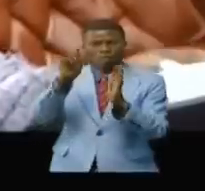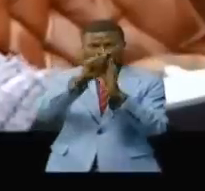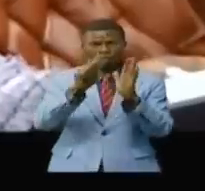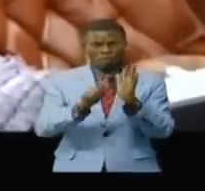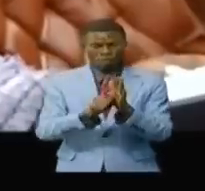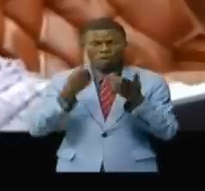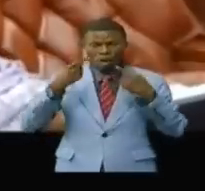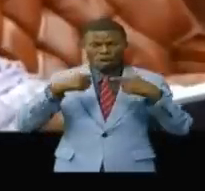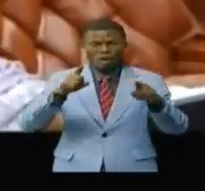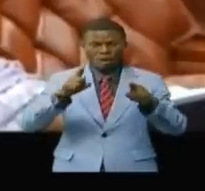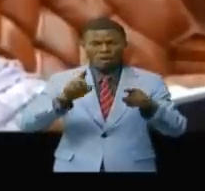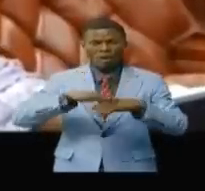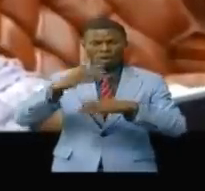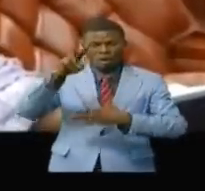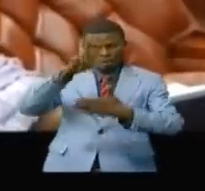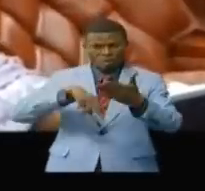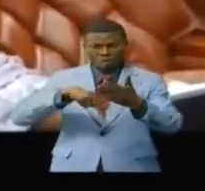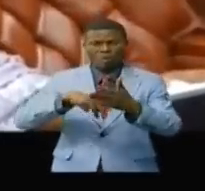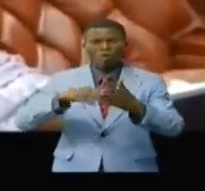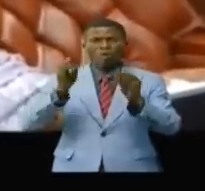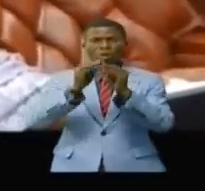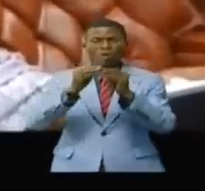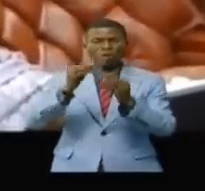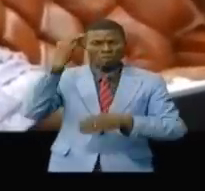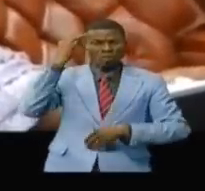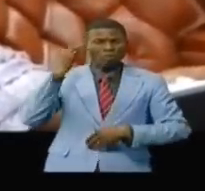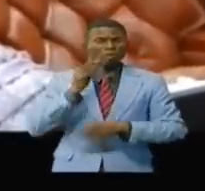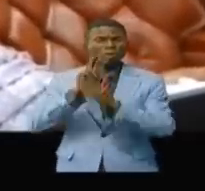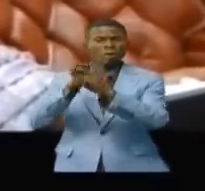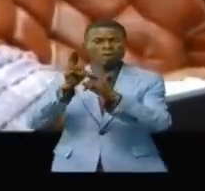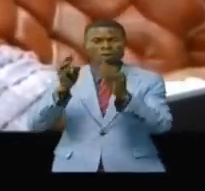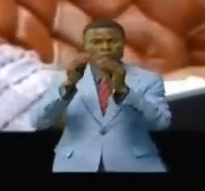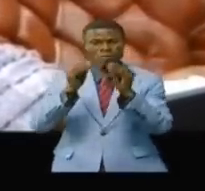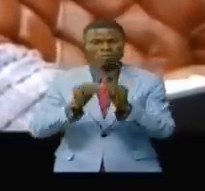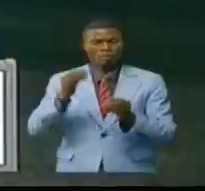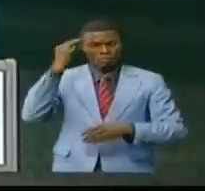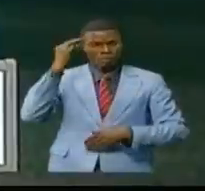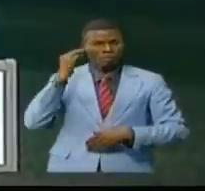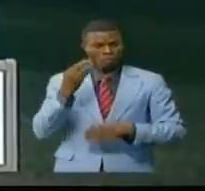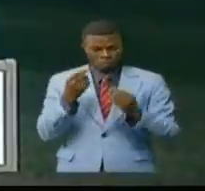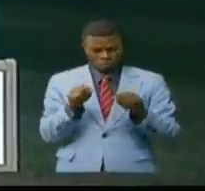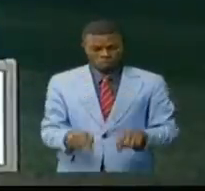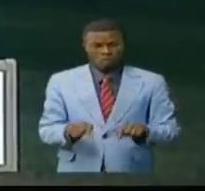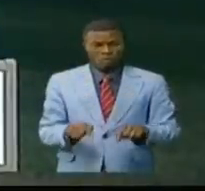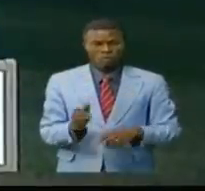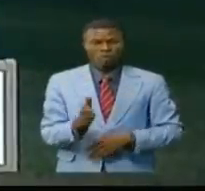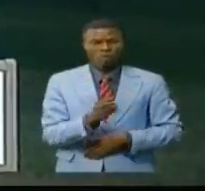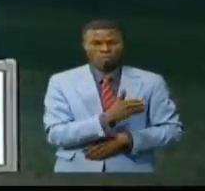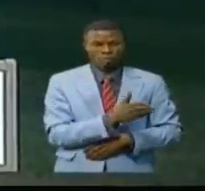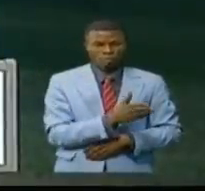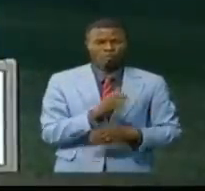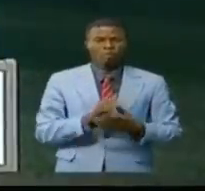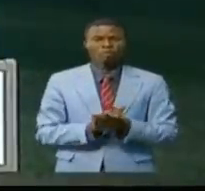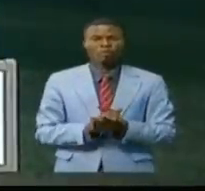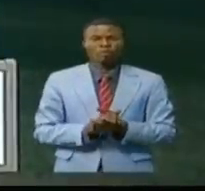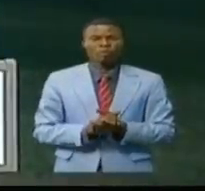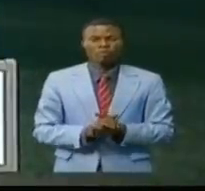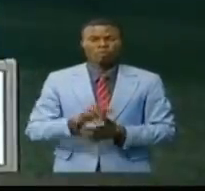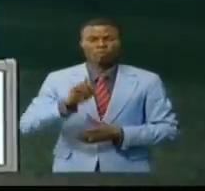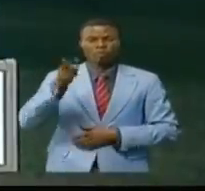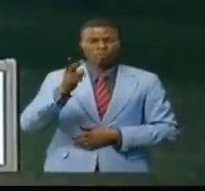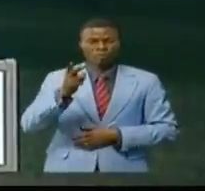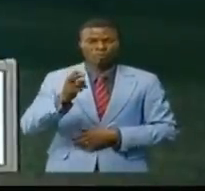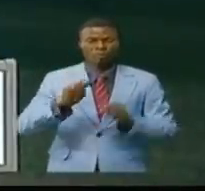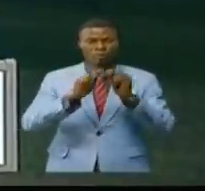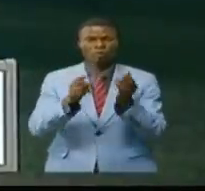sera publié après lecture du compte-rendu du Conseil de ministres de ce jour. La deuxième